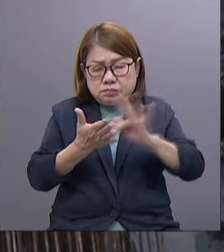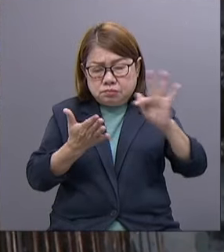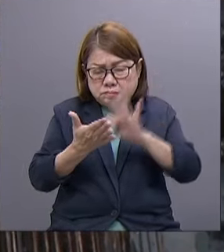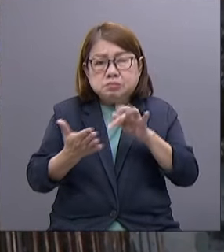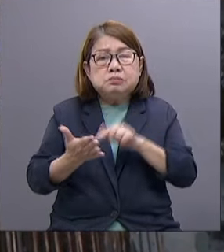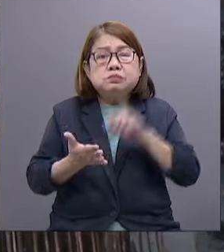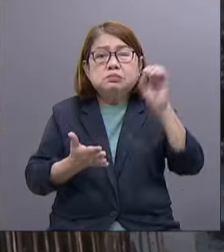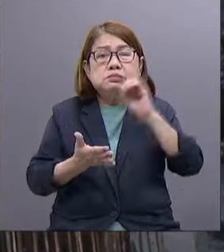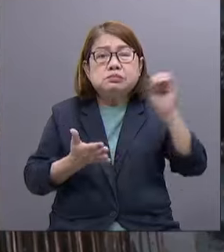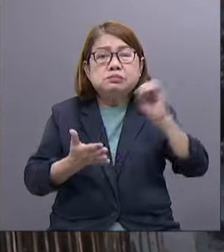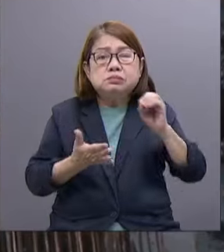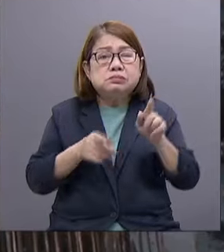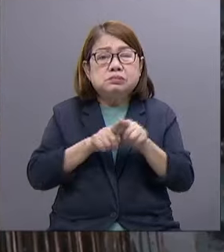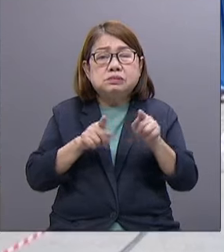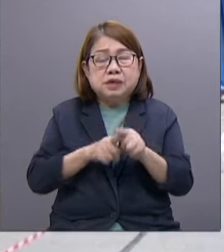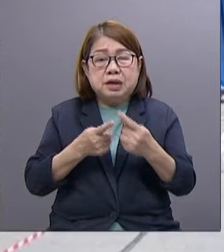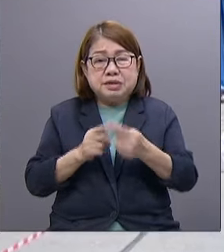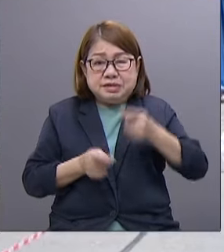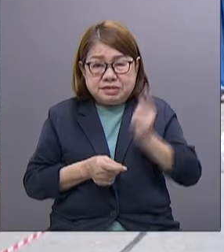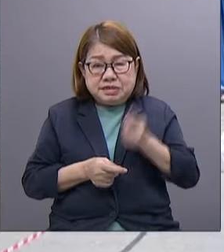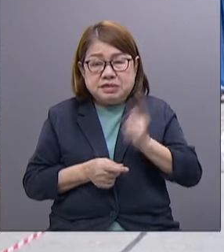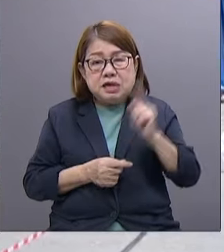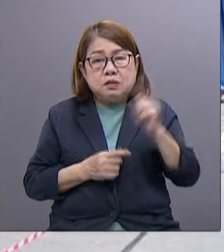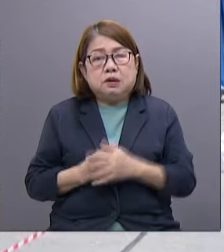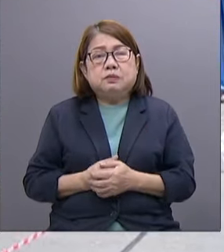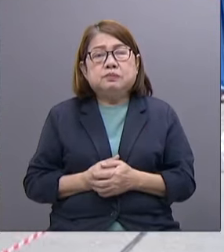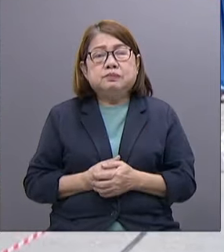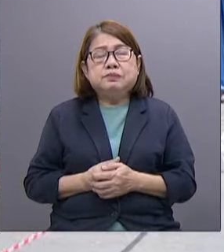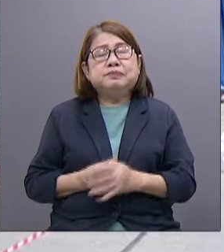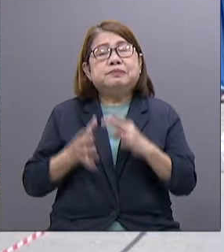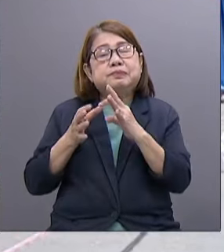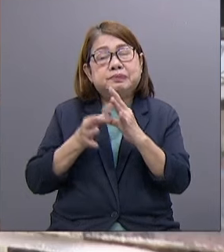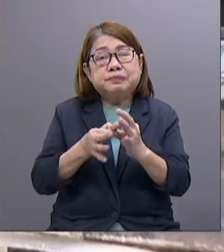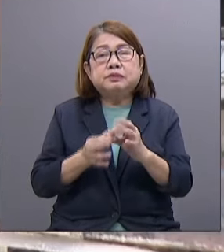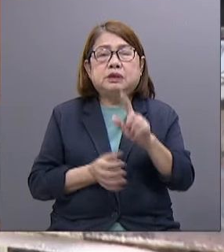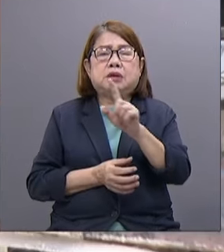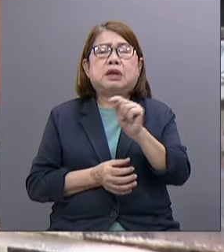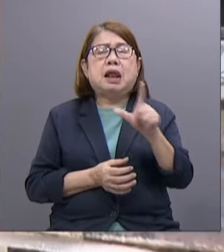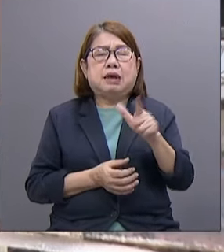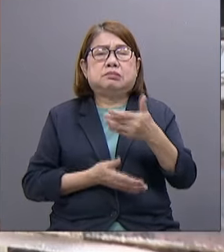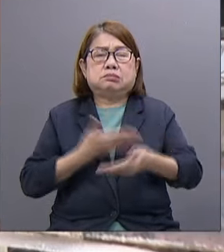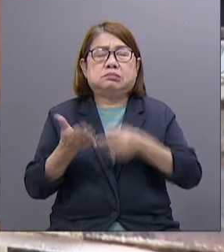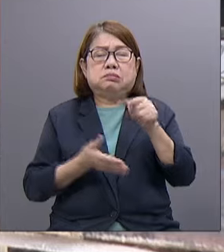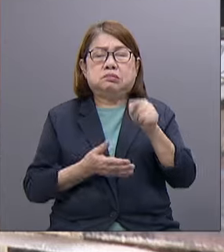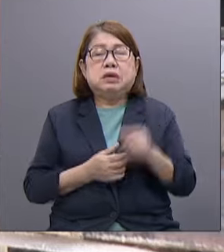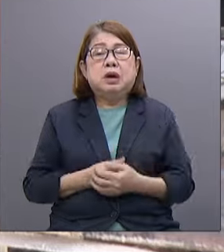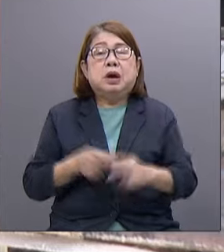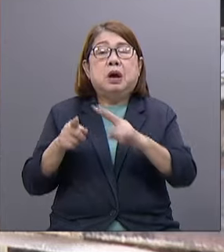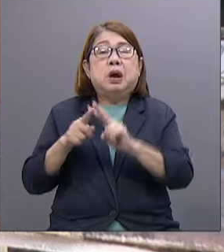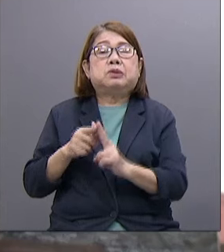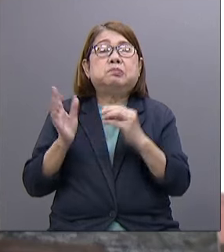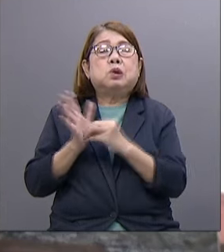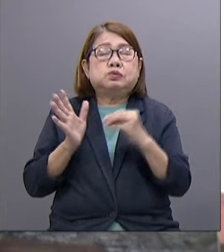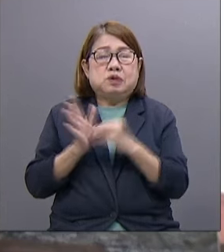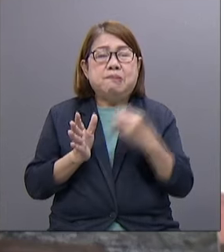ค่ะแต่ถ้าเกิดจะต้องทำจริงๆนะฮะก็จะมันน่าจะเข้าขายตลาดนะครับมาตฐานของตลาดซึ่งกทมก็มีนะครับแล้วก็